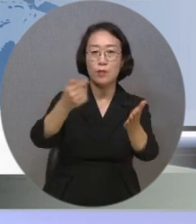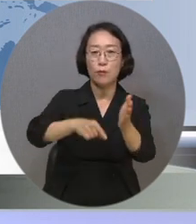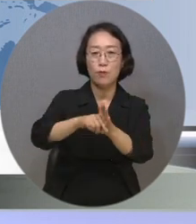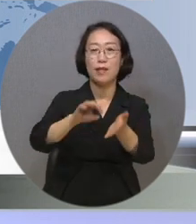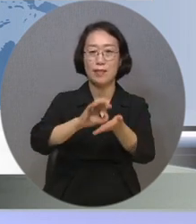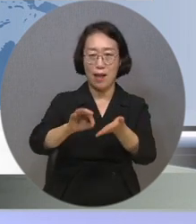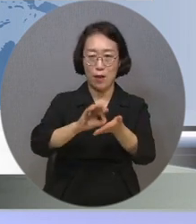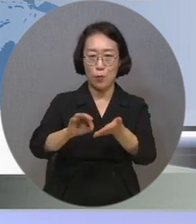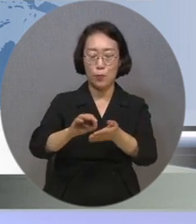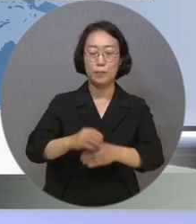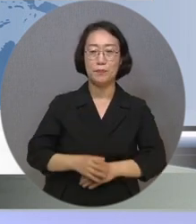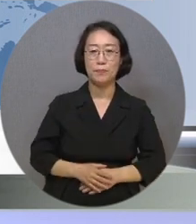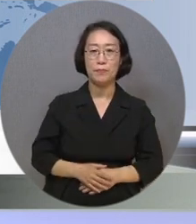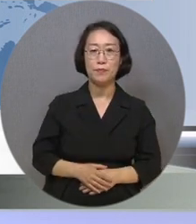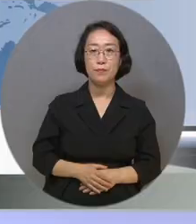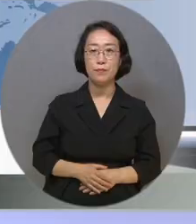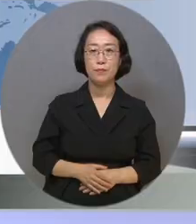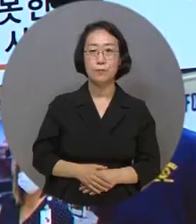하는데요. 황병양 기자입니다.